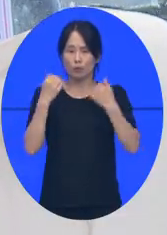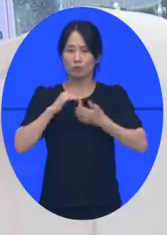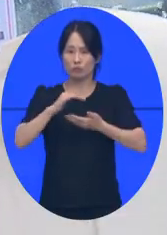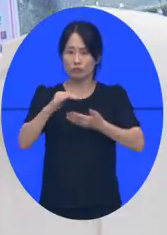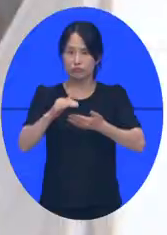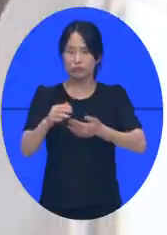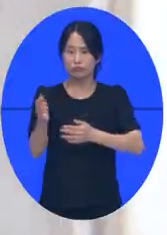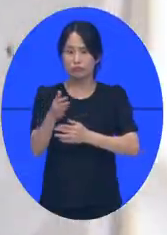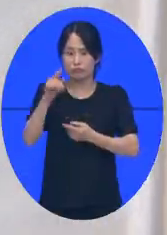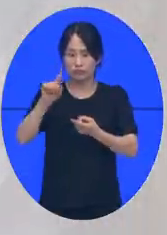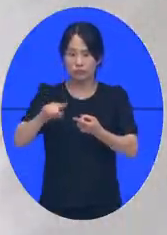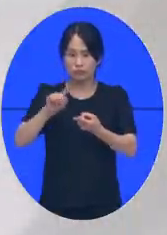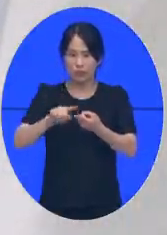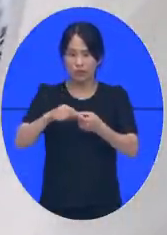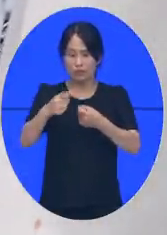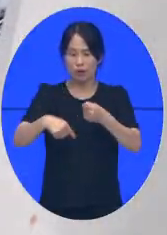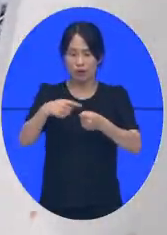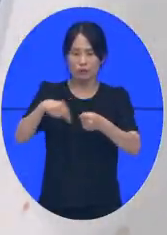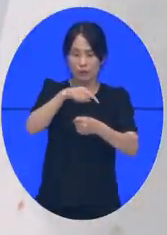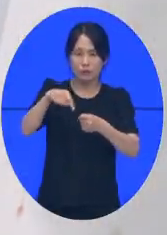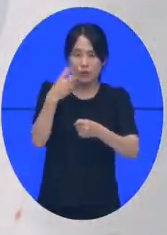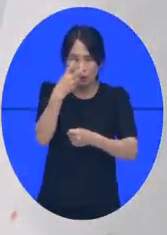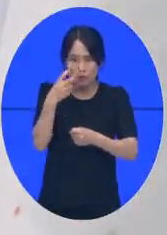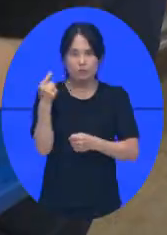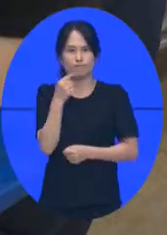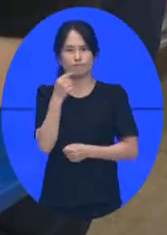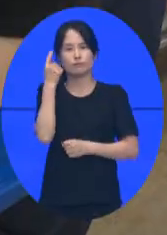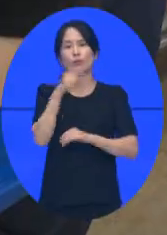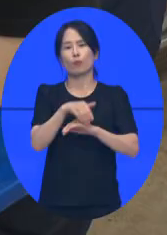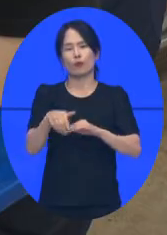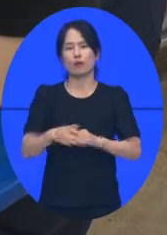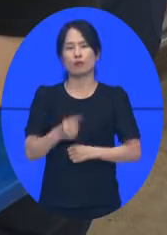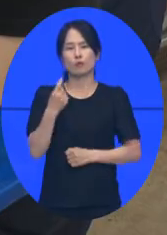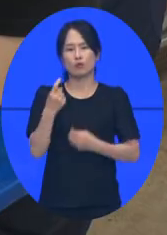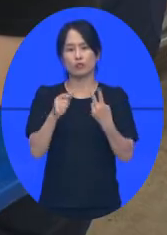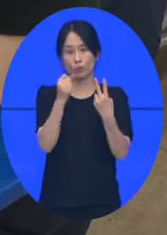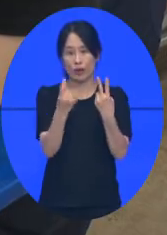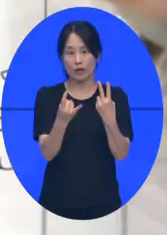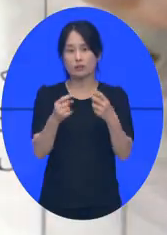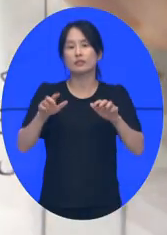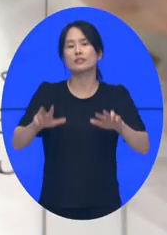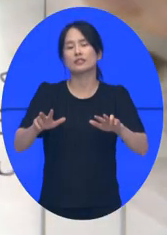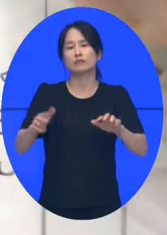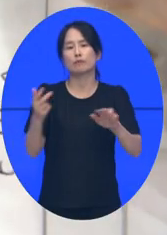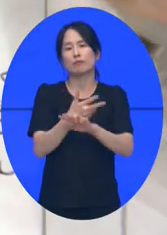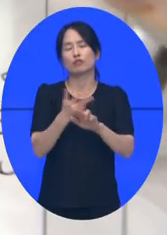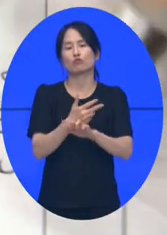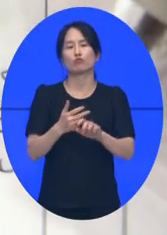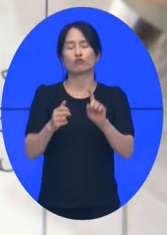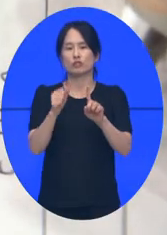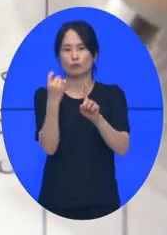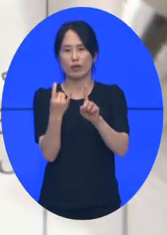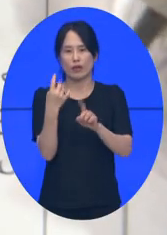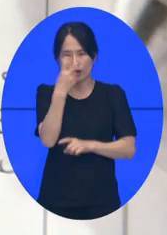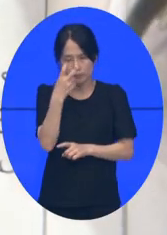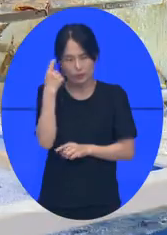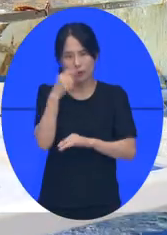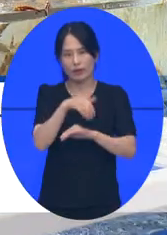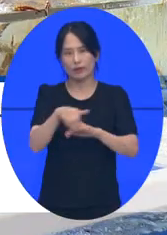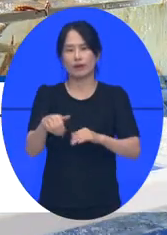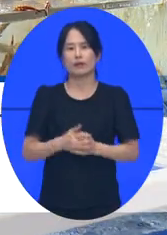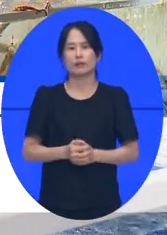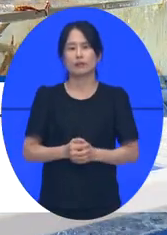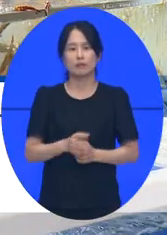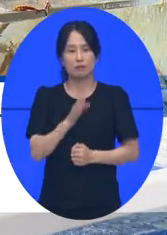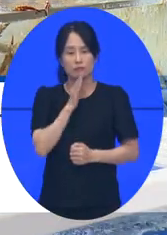등에 유통되는 수산물 방사능 검사도 꼼꼼하게 살핍니다. 기존 월 1, 2회에서 주마다 검사하기로 했습니다. 진짜로